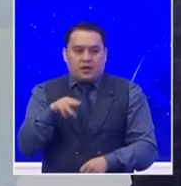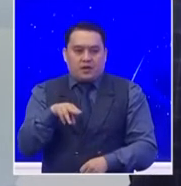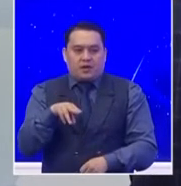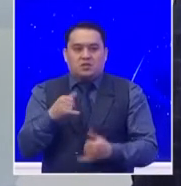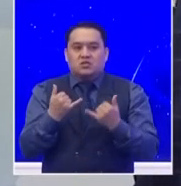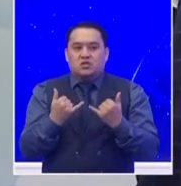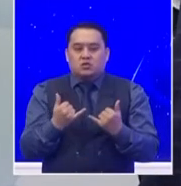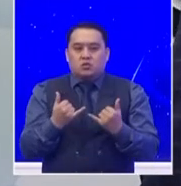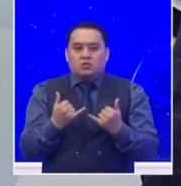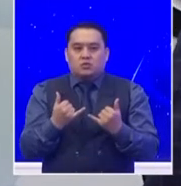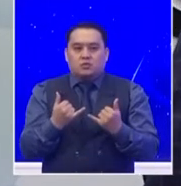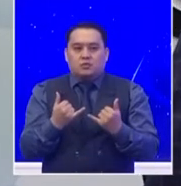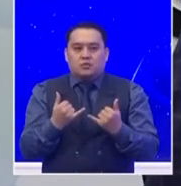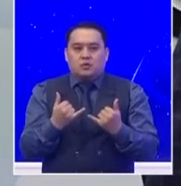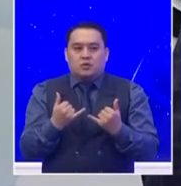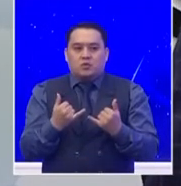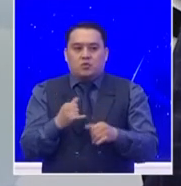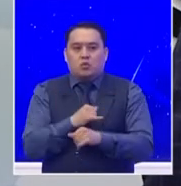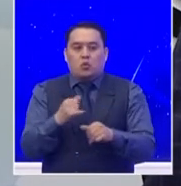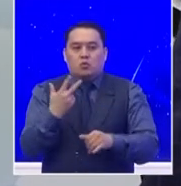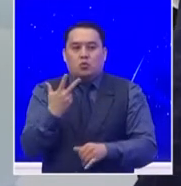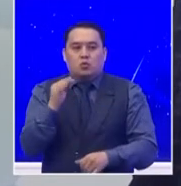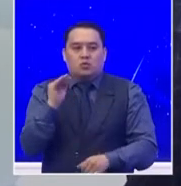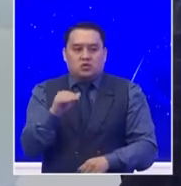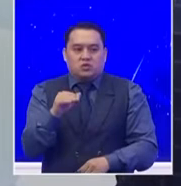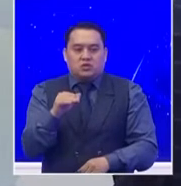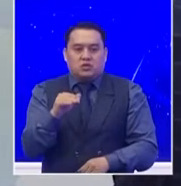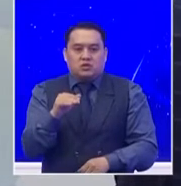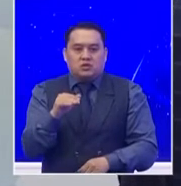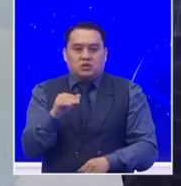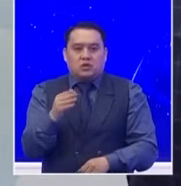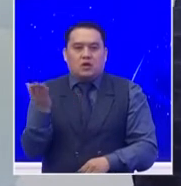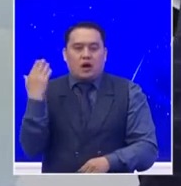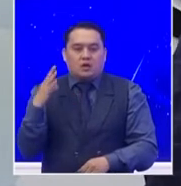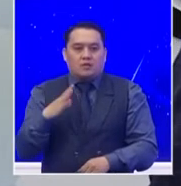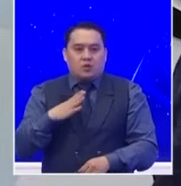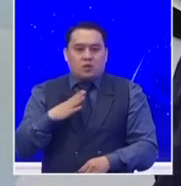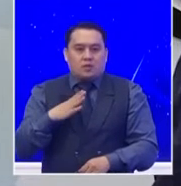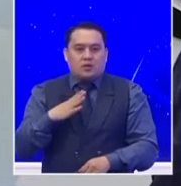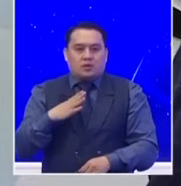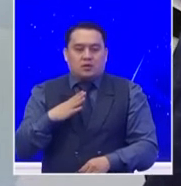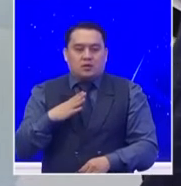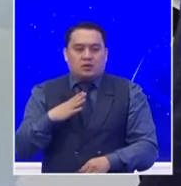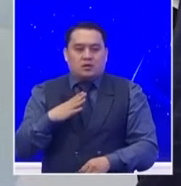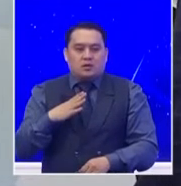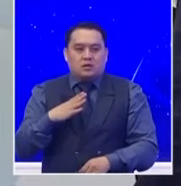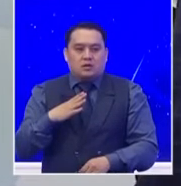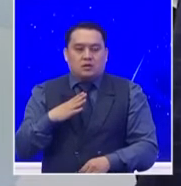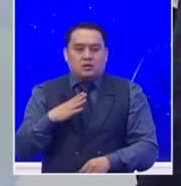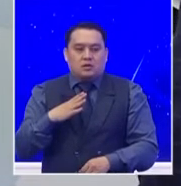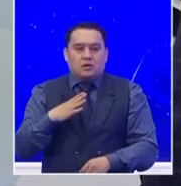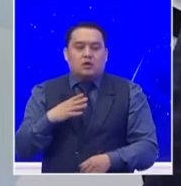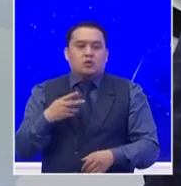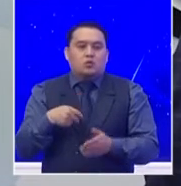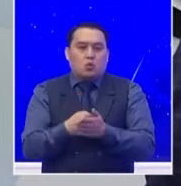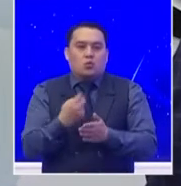сейчас этот показатель вырос до 3000. Кроме этого, ранее в Уголовном кодексе была предусмотрена ответственность от